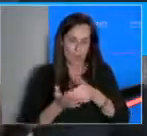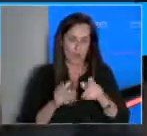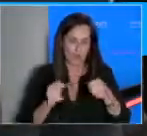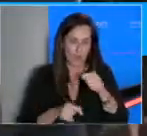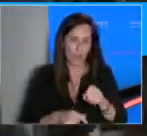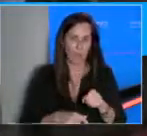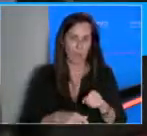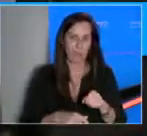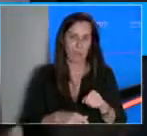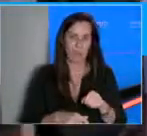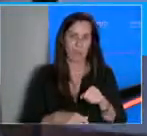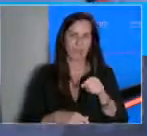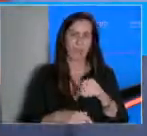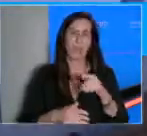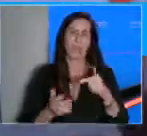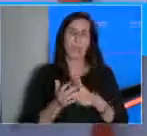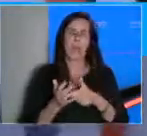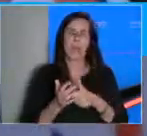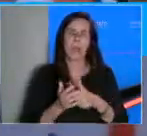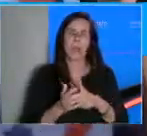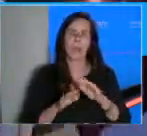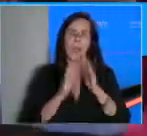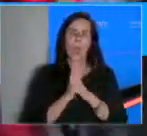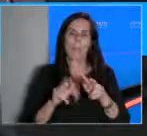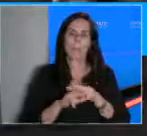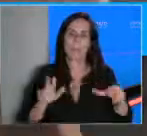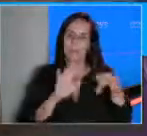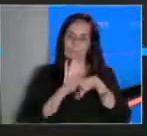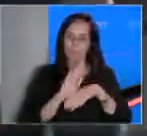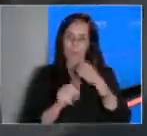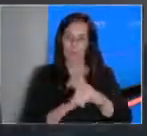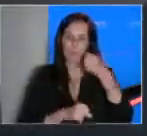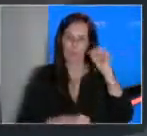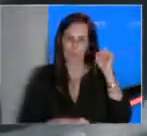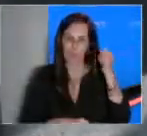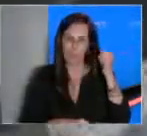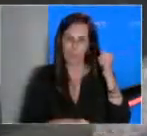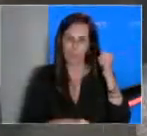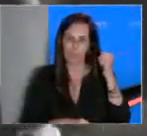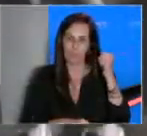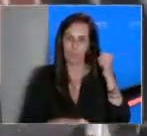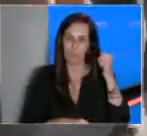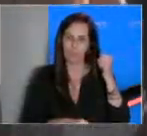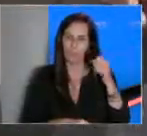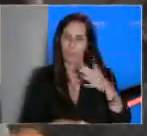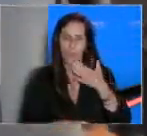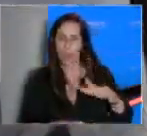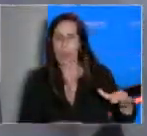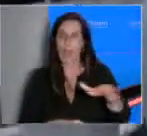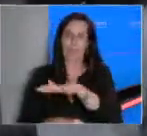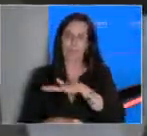השביתה היא על כל המצב והתנאים של העובדים סוציאליים, בכל רחבי